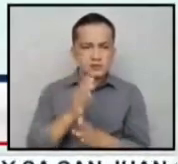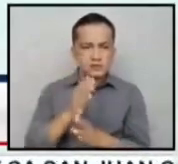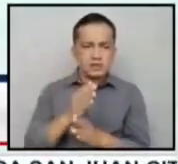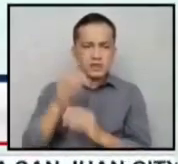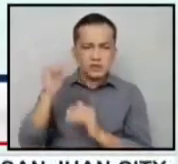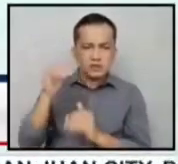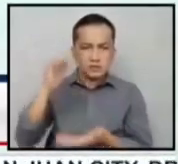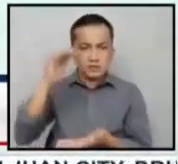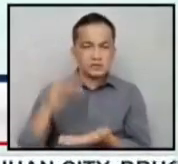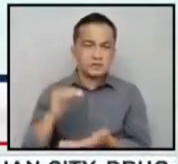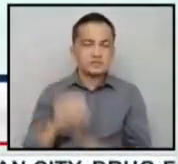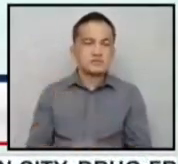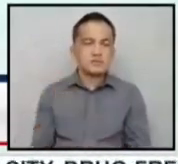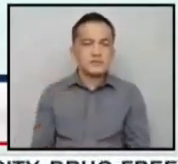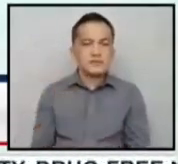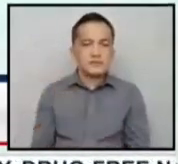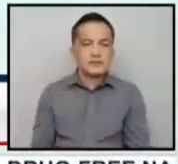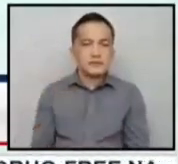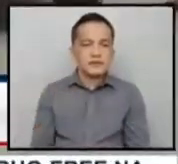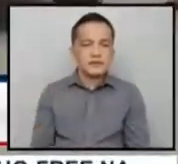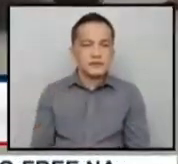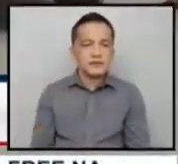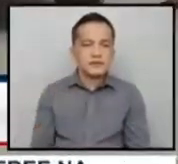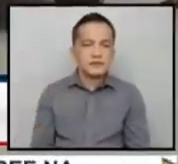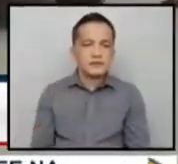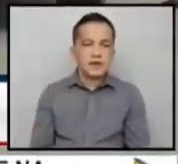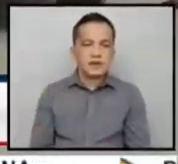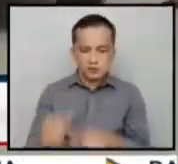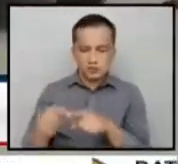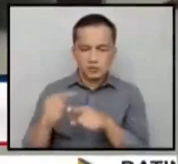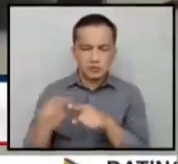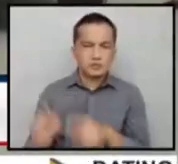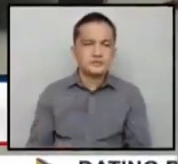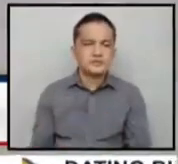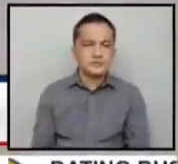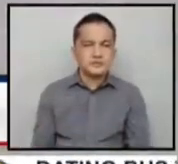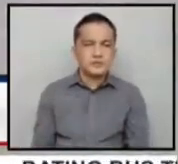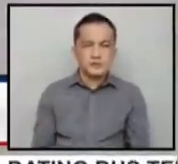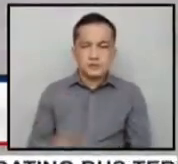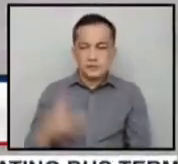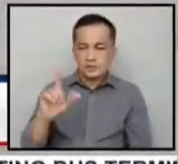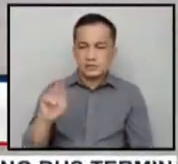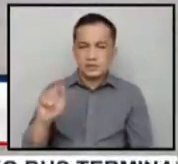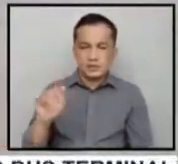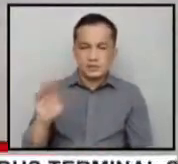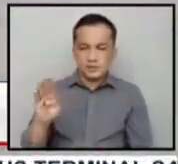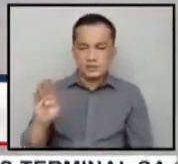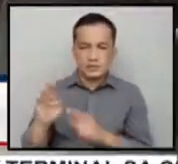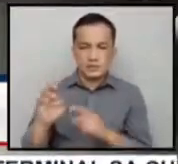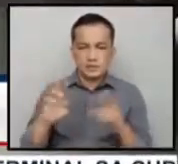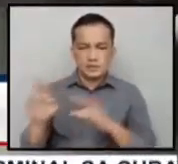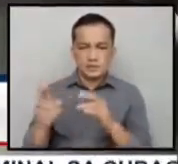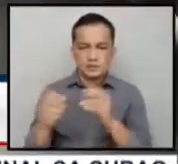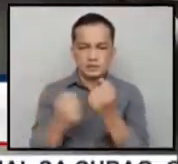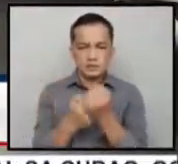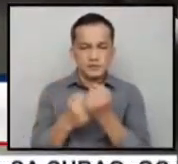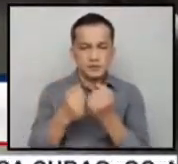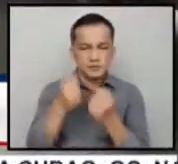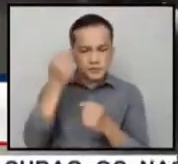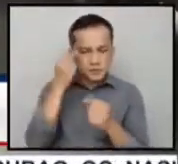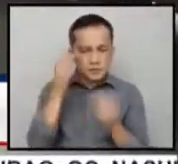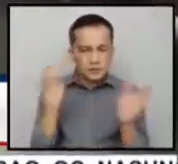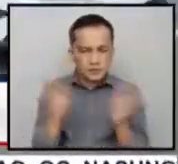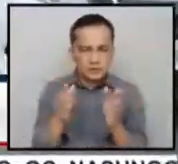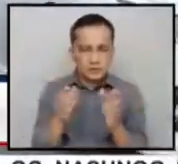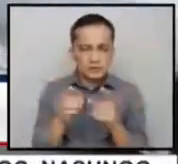ang araw, ang hulog. Pagtitiyak ng LTFRB, handang umagapay ang pamahalaan sa mga maliliit na